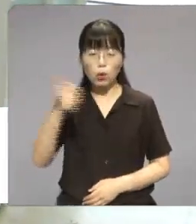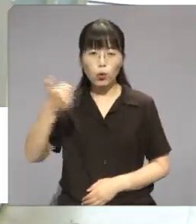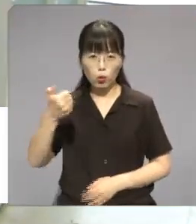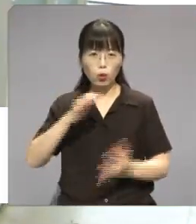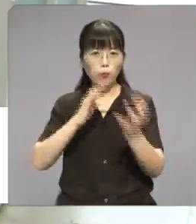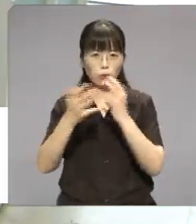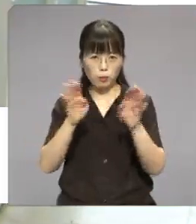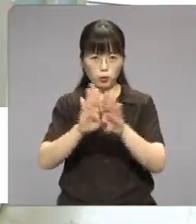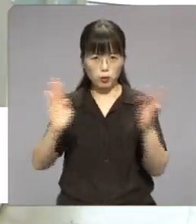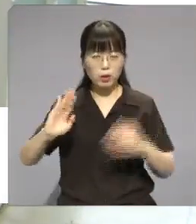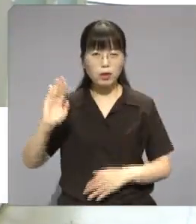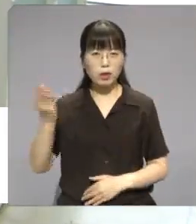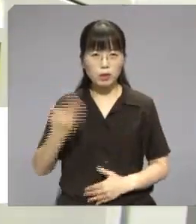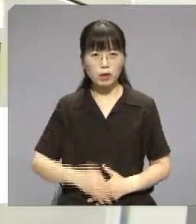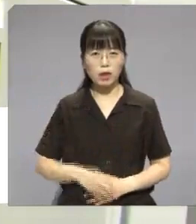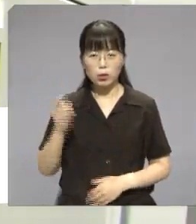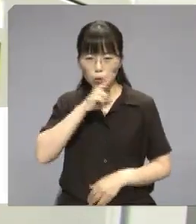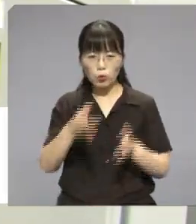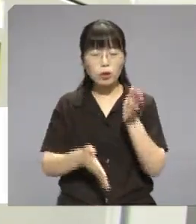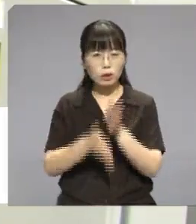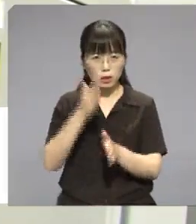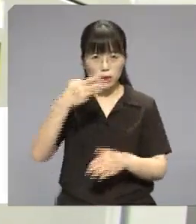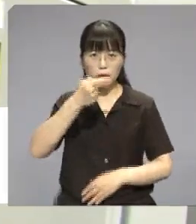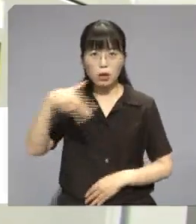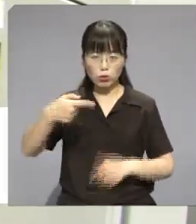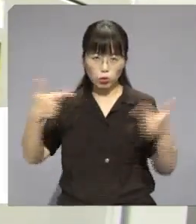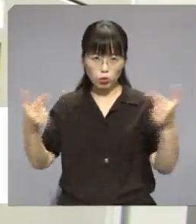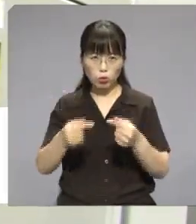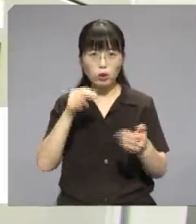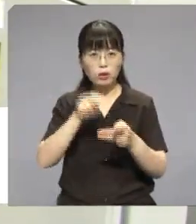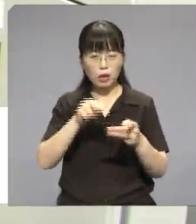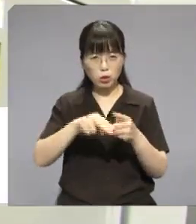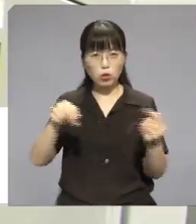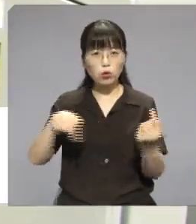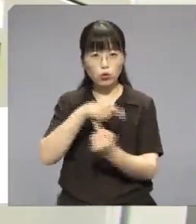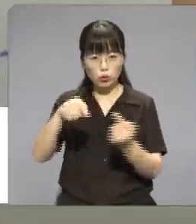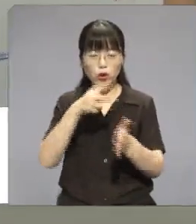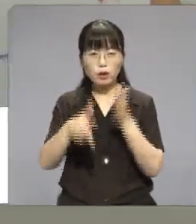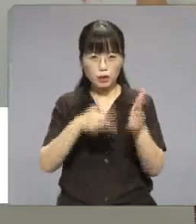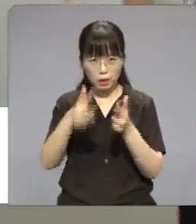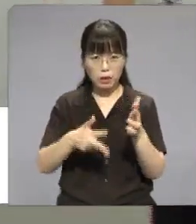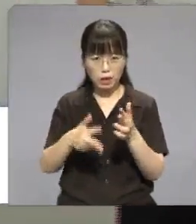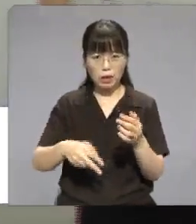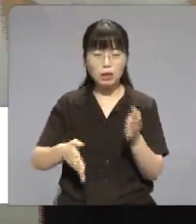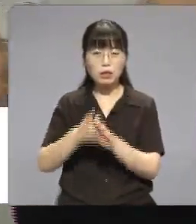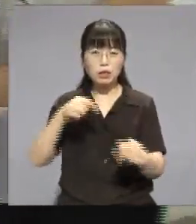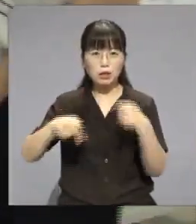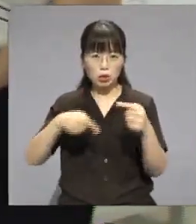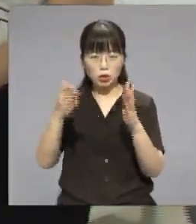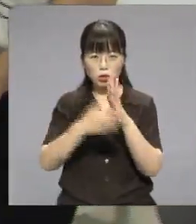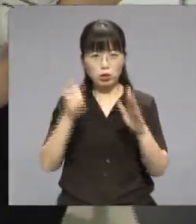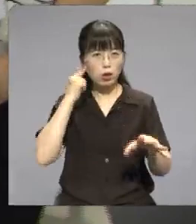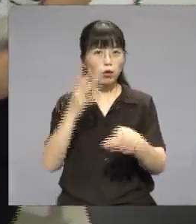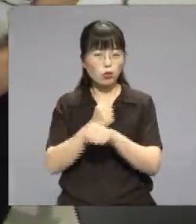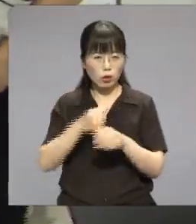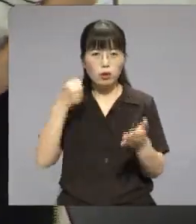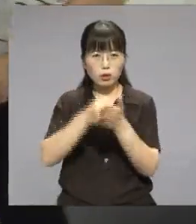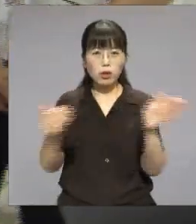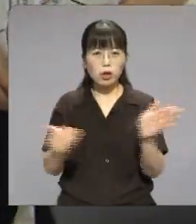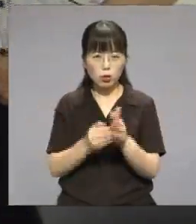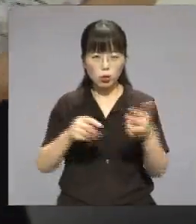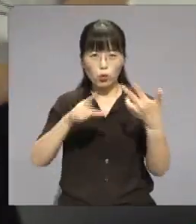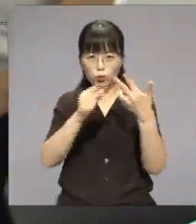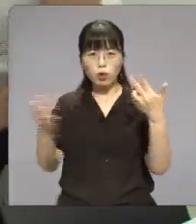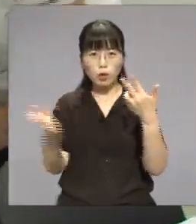포럼도 열렸습니다 용인시는 탄소 중립 지원센터 운영 기관으로 용인시정 연구원을 지정했고 이번 부터